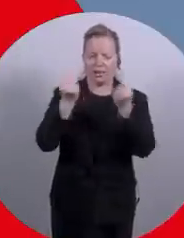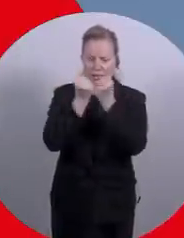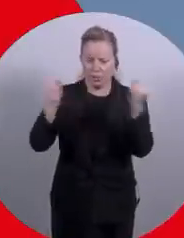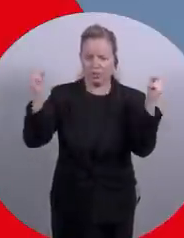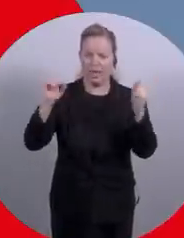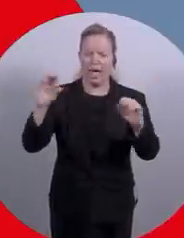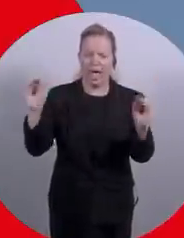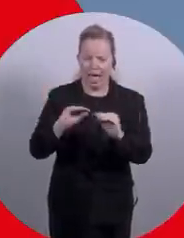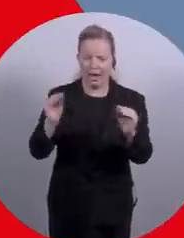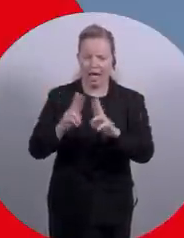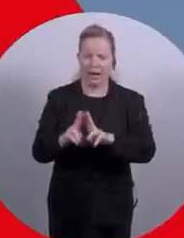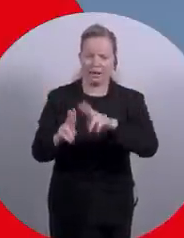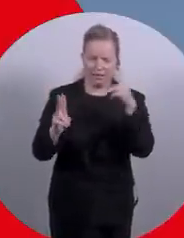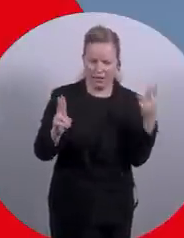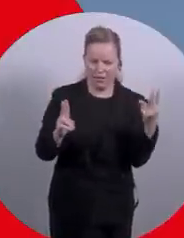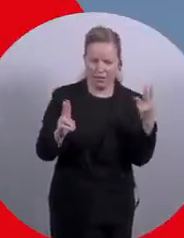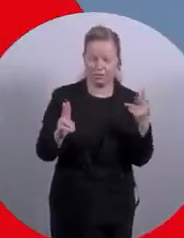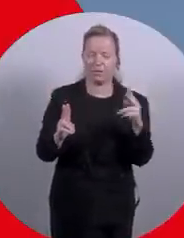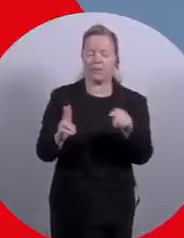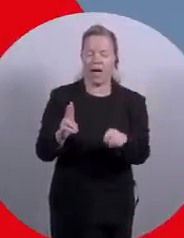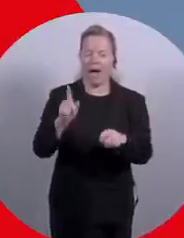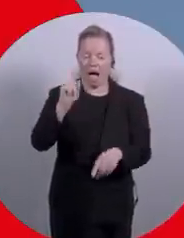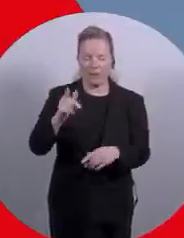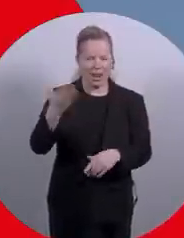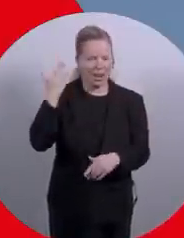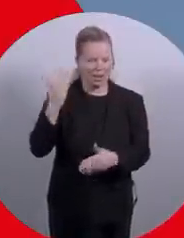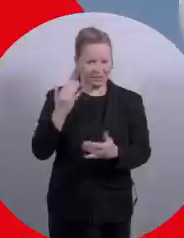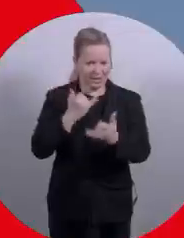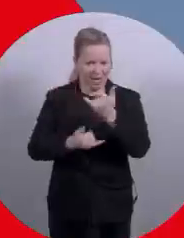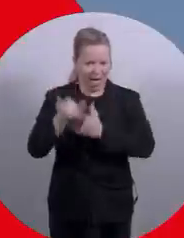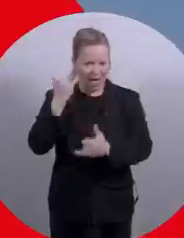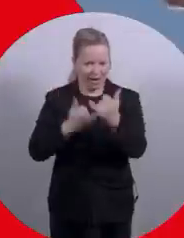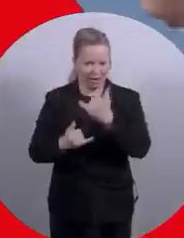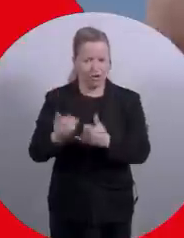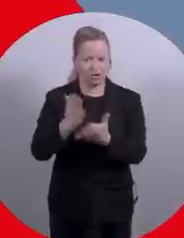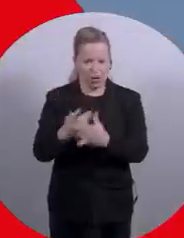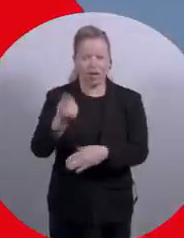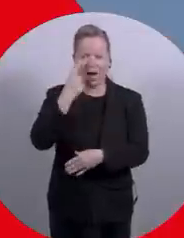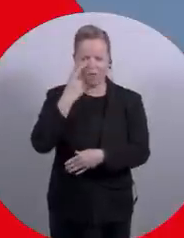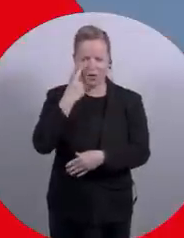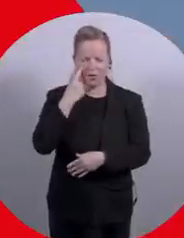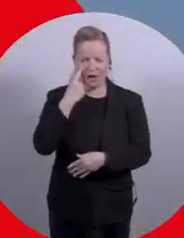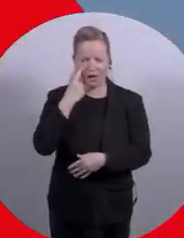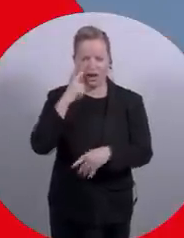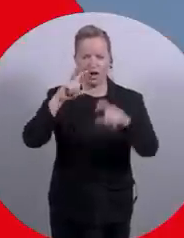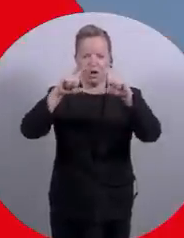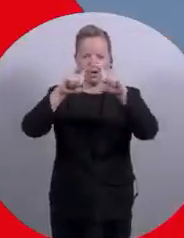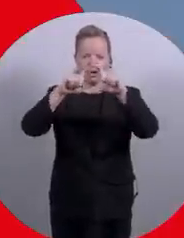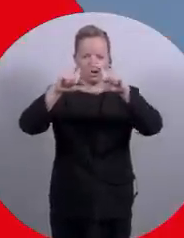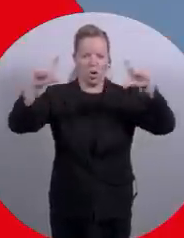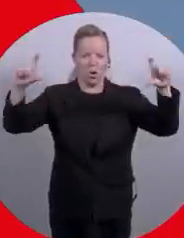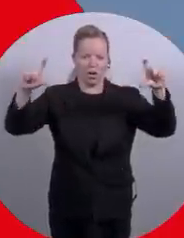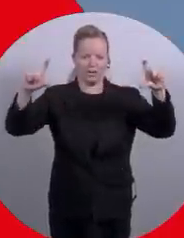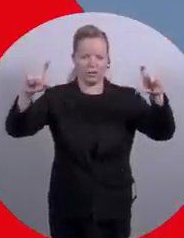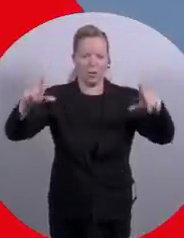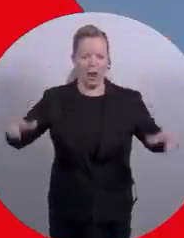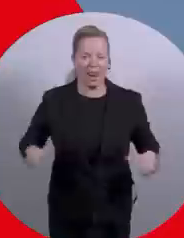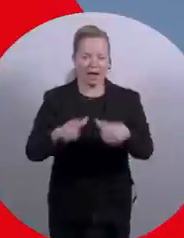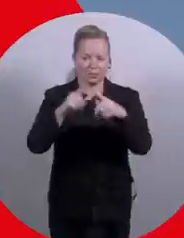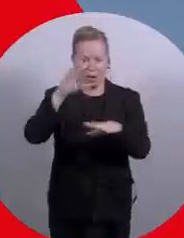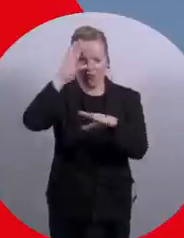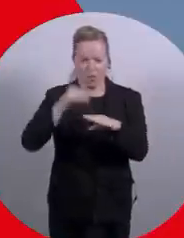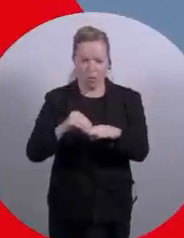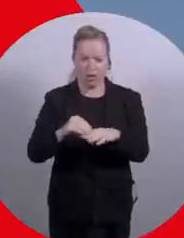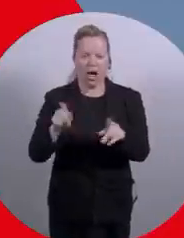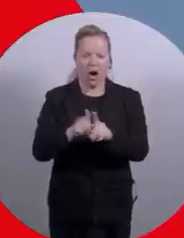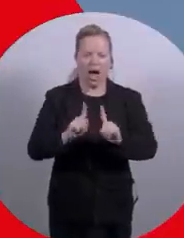kann wir haben aber in den letzten Jahren gesehen dass die plakatierten Slogans über das leistbare wohnen wie so viele